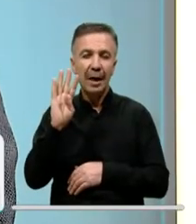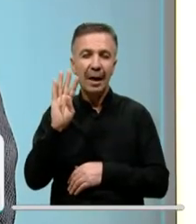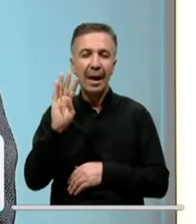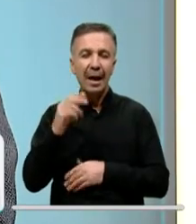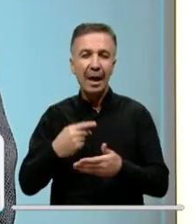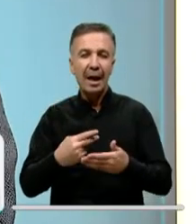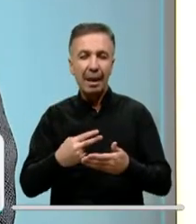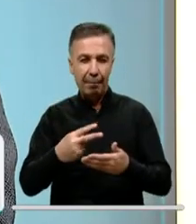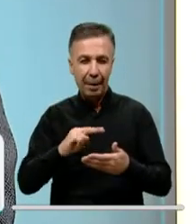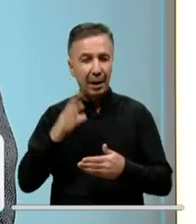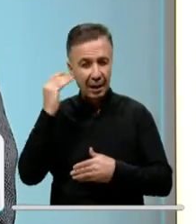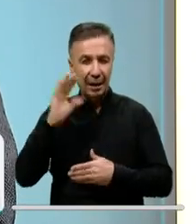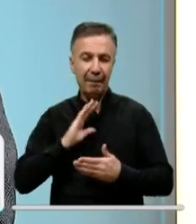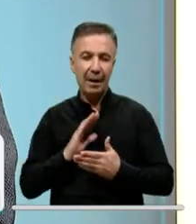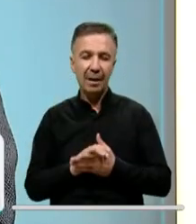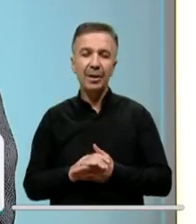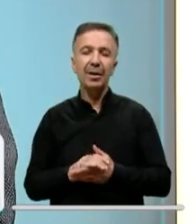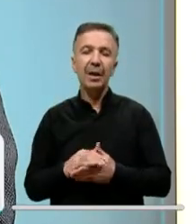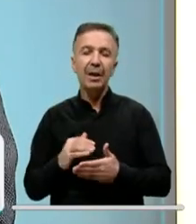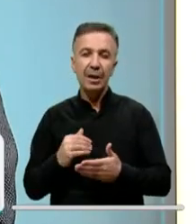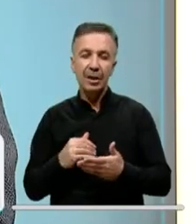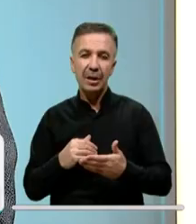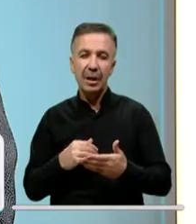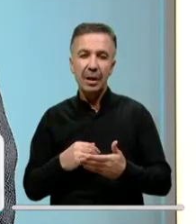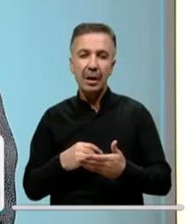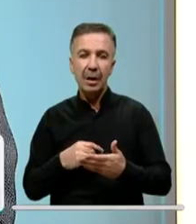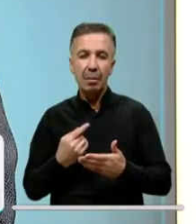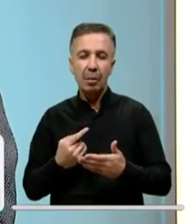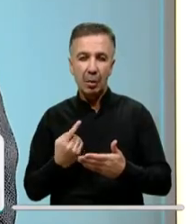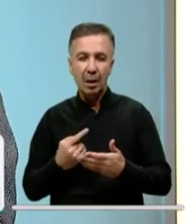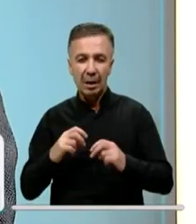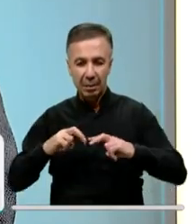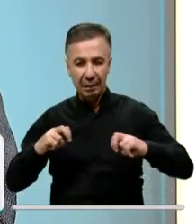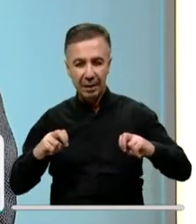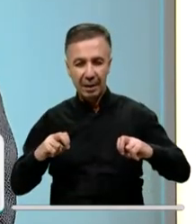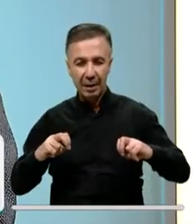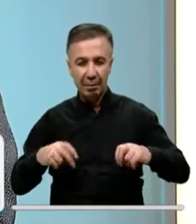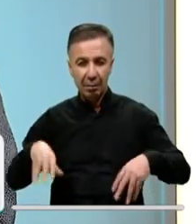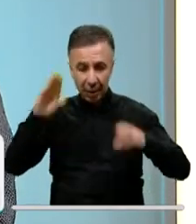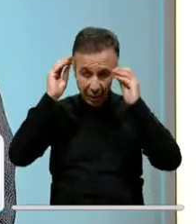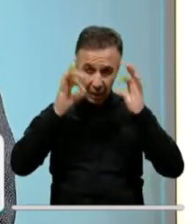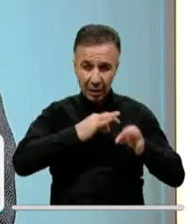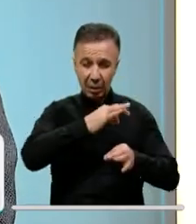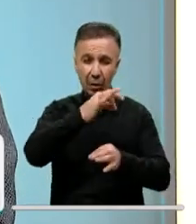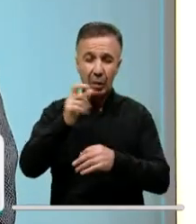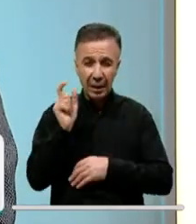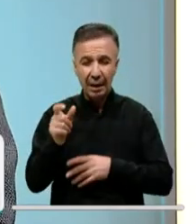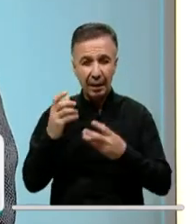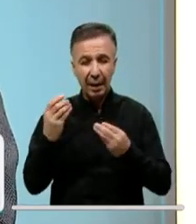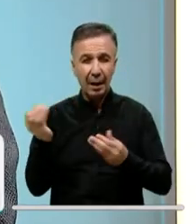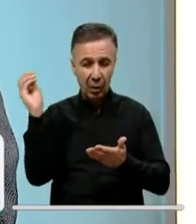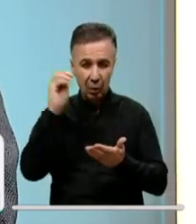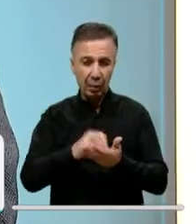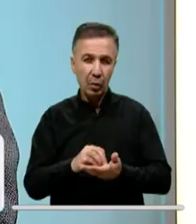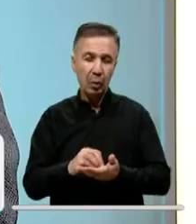İşte müfessirlerimiz de Allah-u Teala'nın hikmeti gereği o kelimeye yüklemiş olduğu manaların